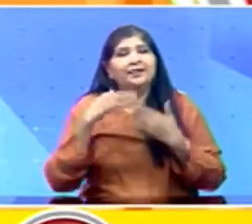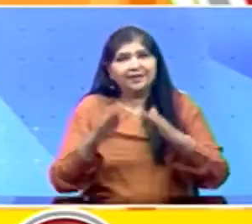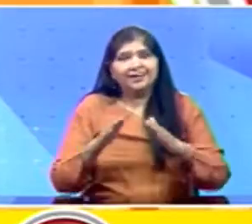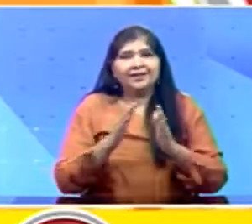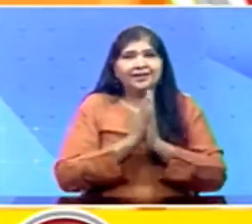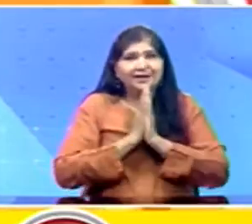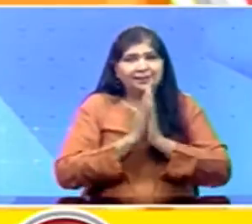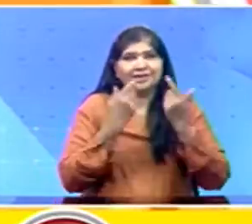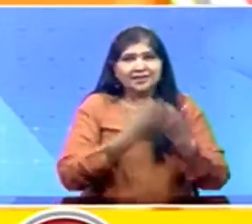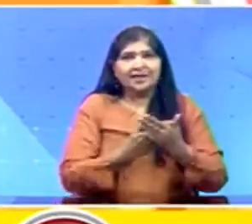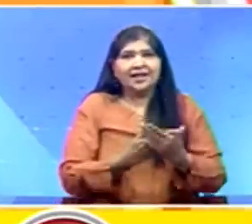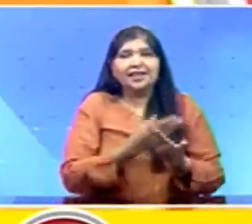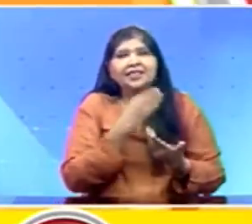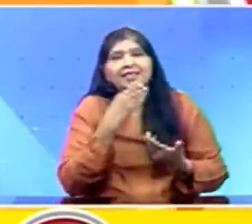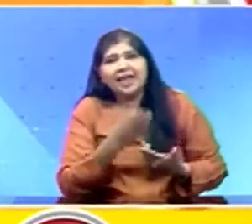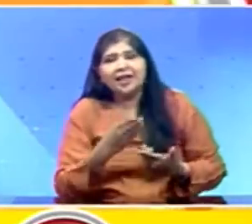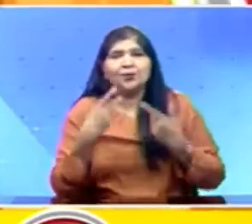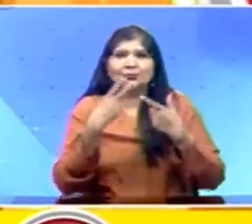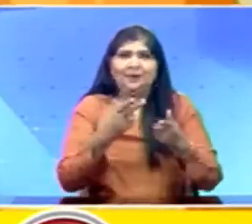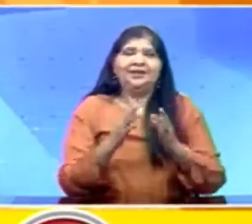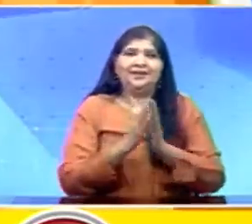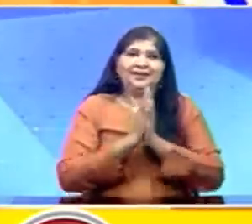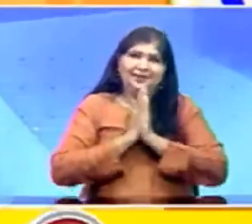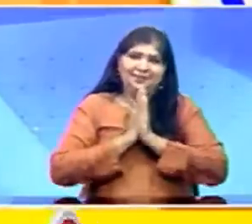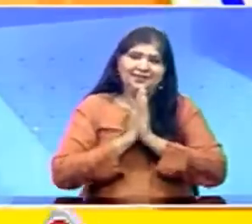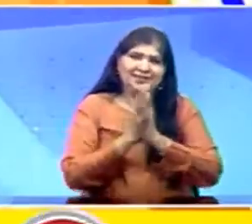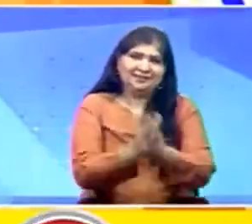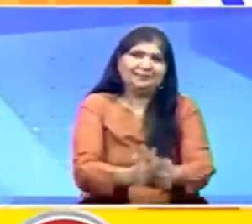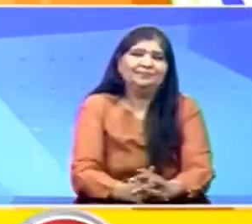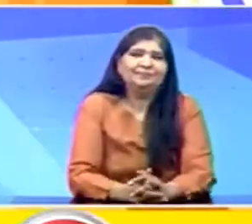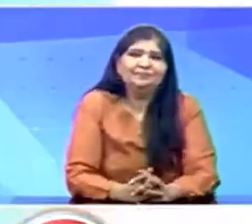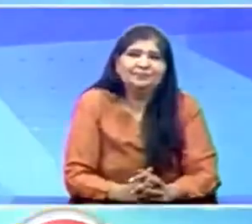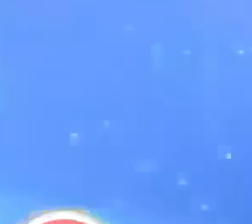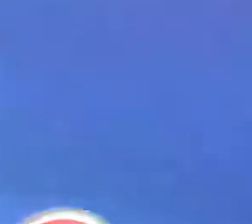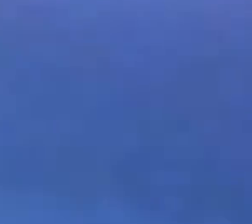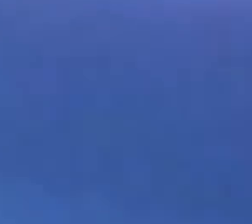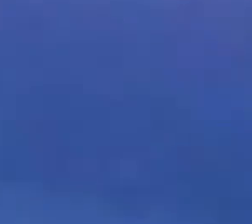बहुत बहुत धन्यवाद, नमस्कार।